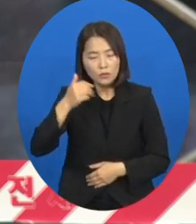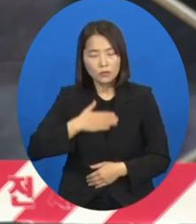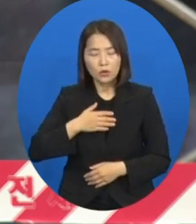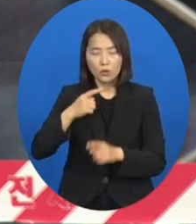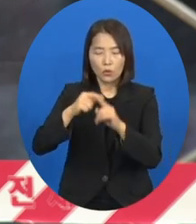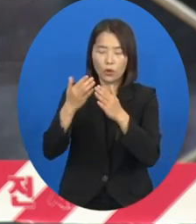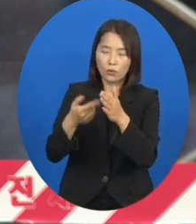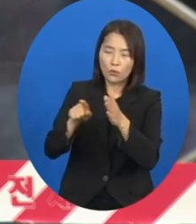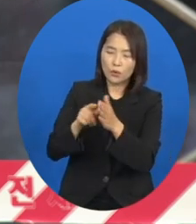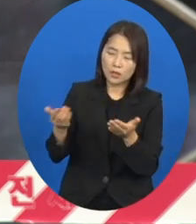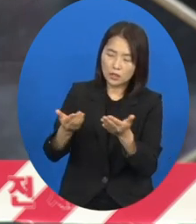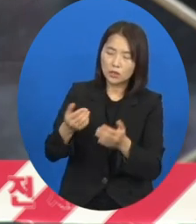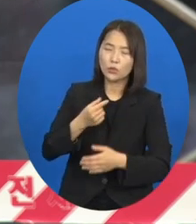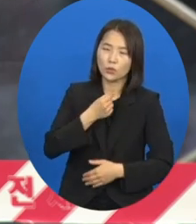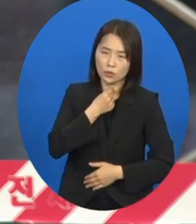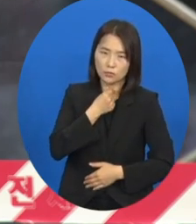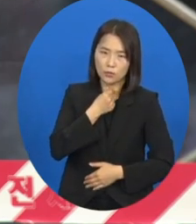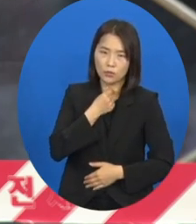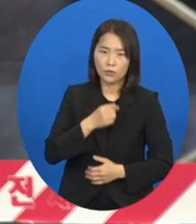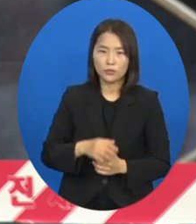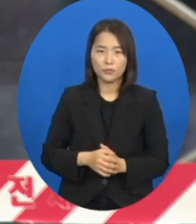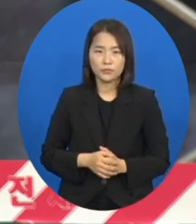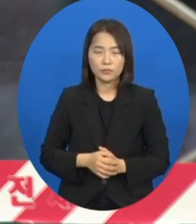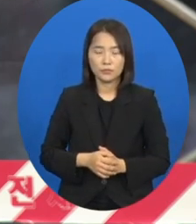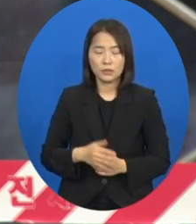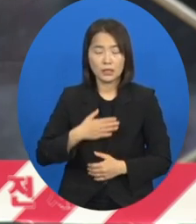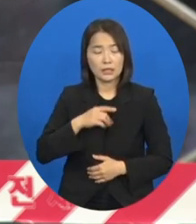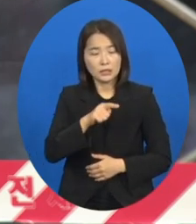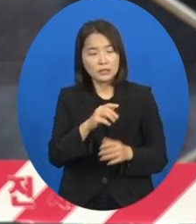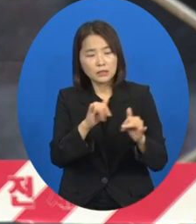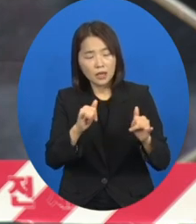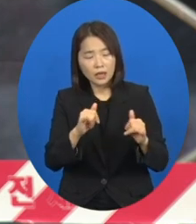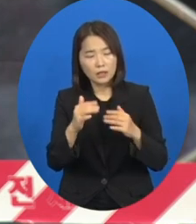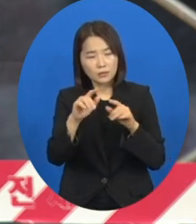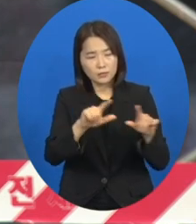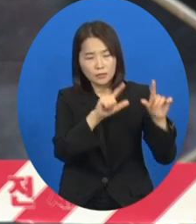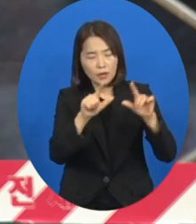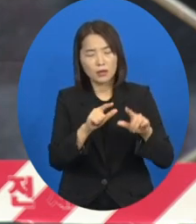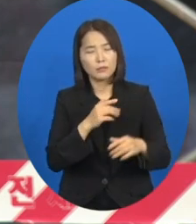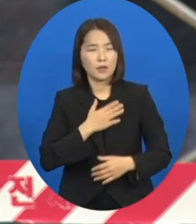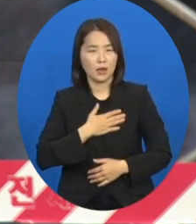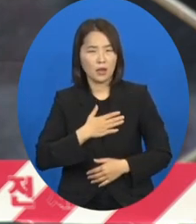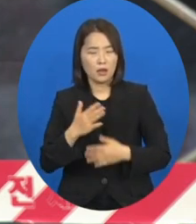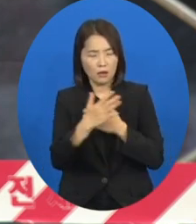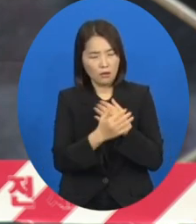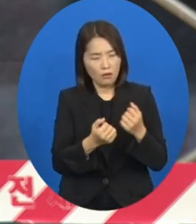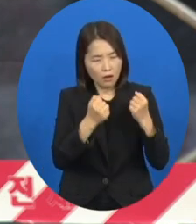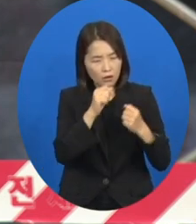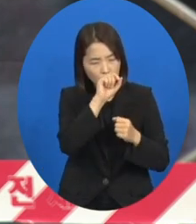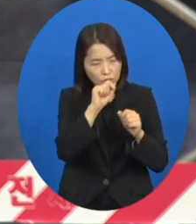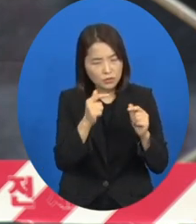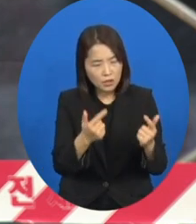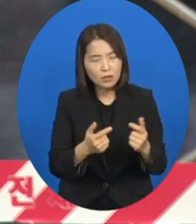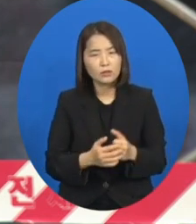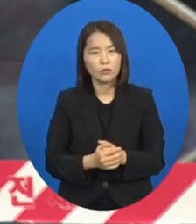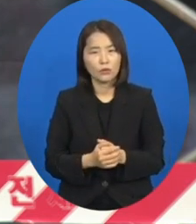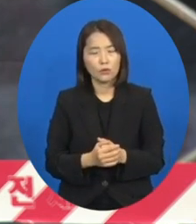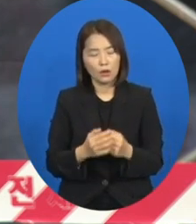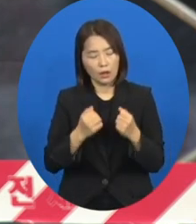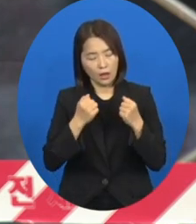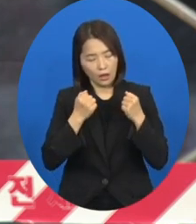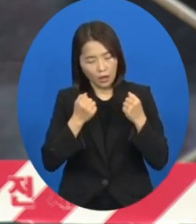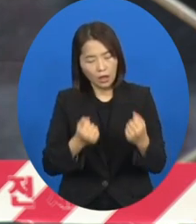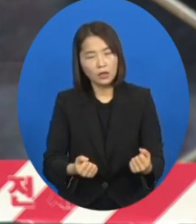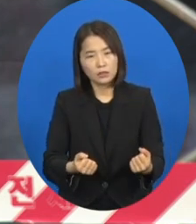일하고 싶어요. 제가 그분의 삶을 압니다. 건강도 정말 좋지 않으시고 기력도